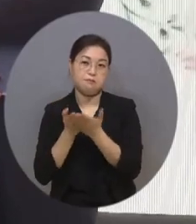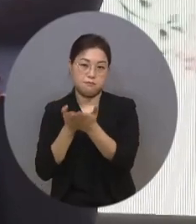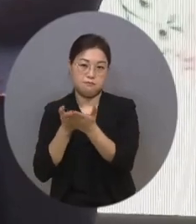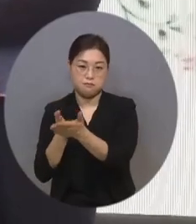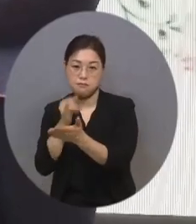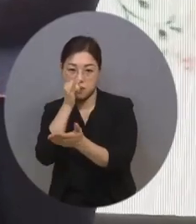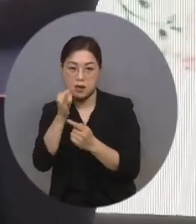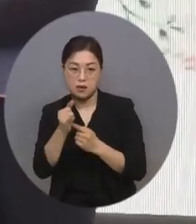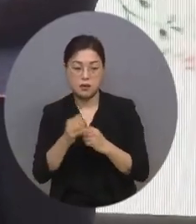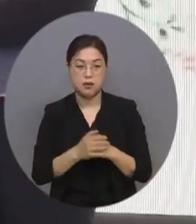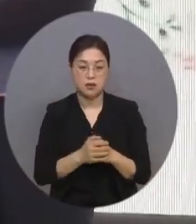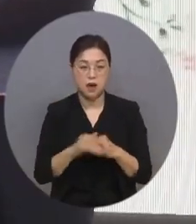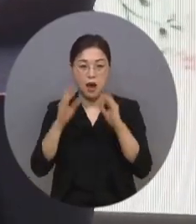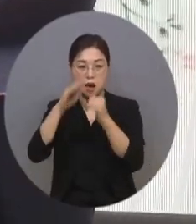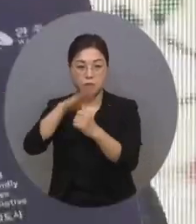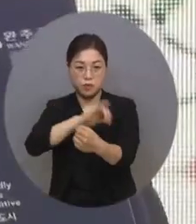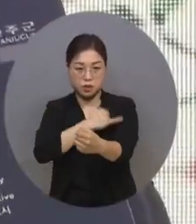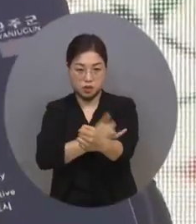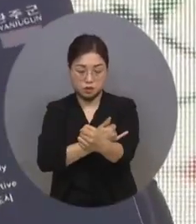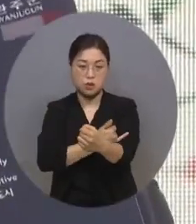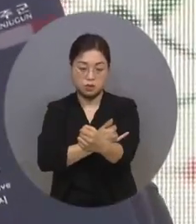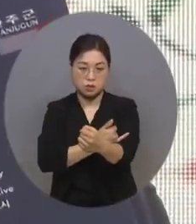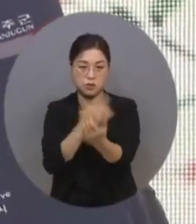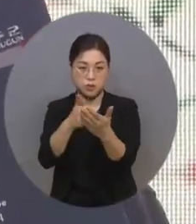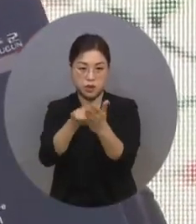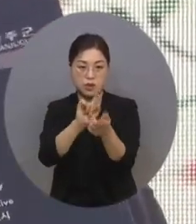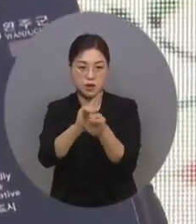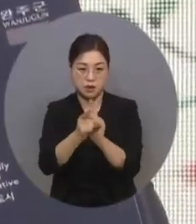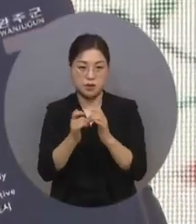제시하는 독립된 아동인권 대리인을 의미합니다.